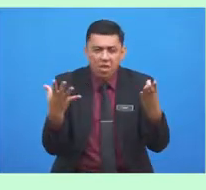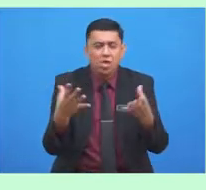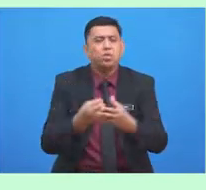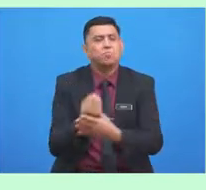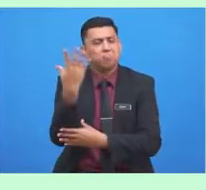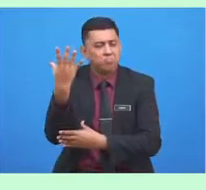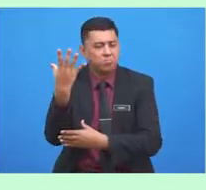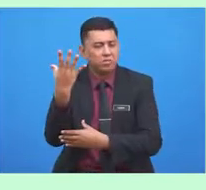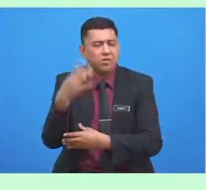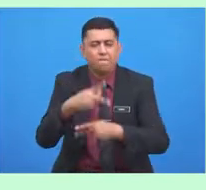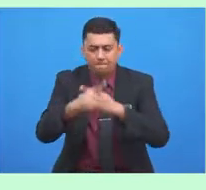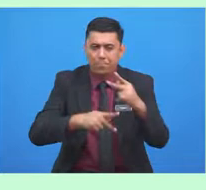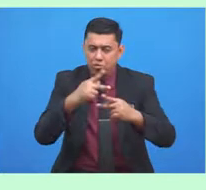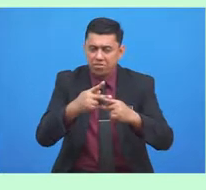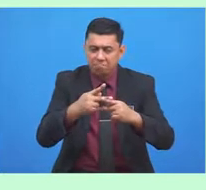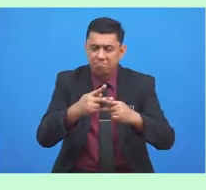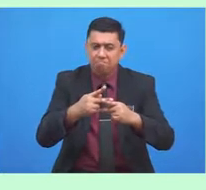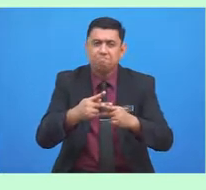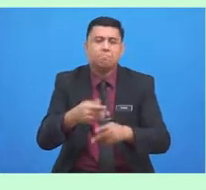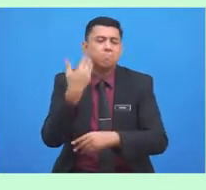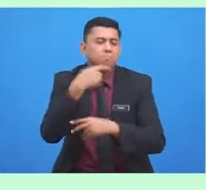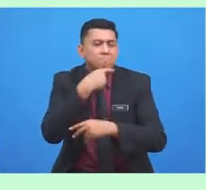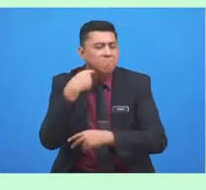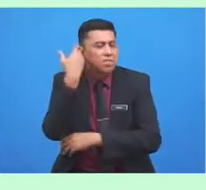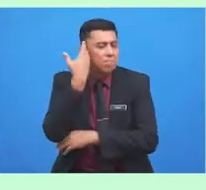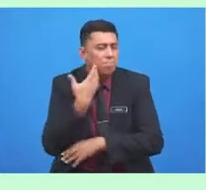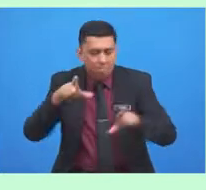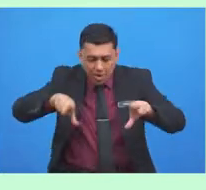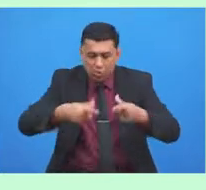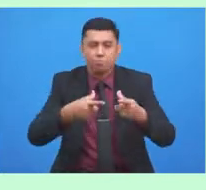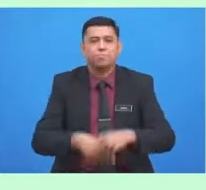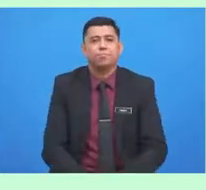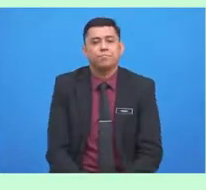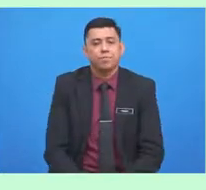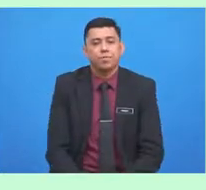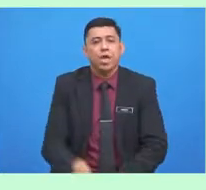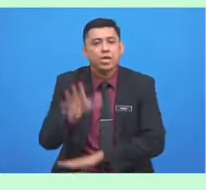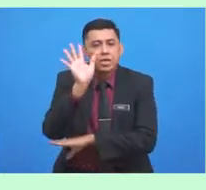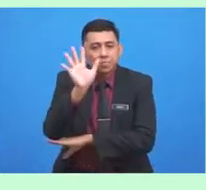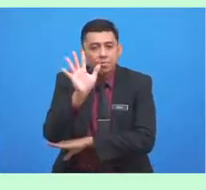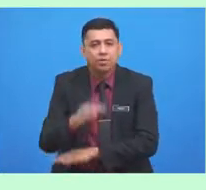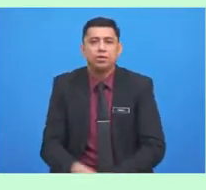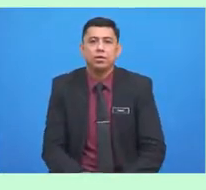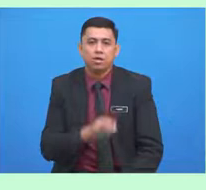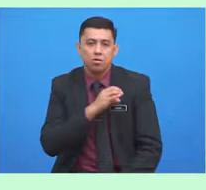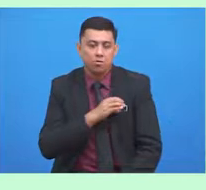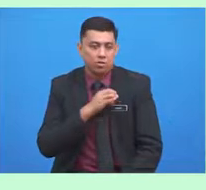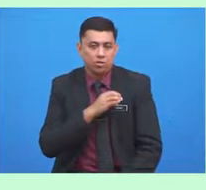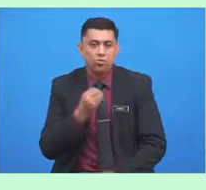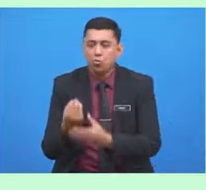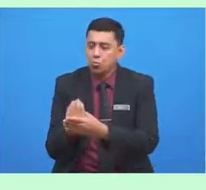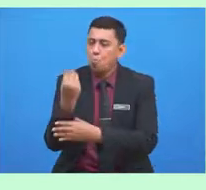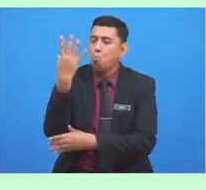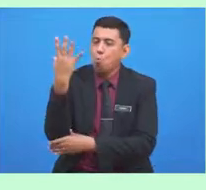semakin banyak proses sejat peluhan berlaku. Faktor kelima, ciri tumbuhan